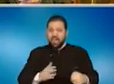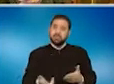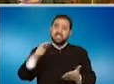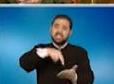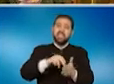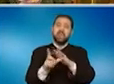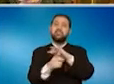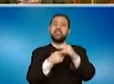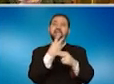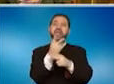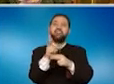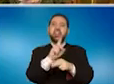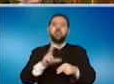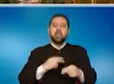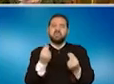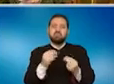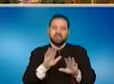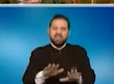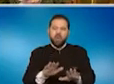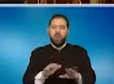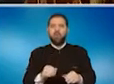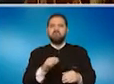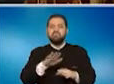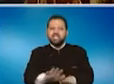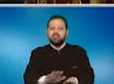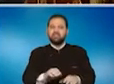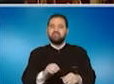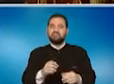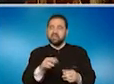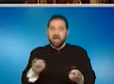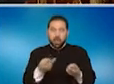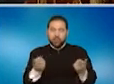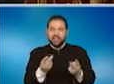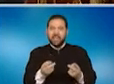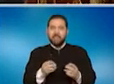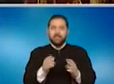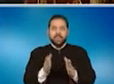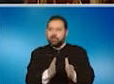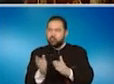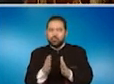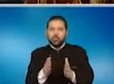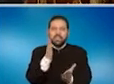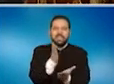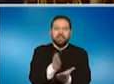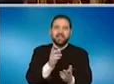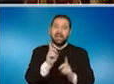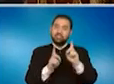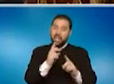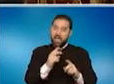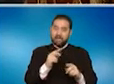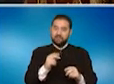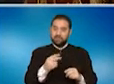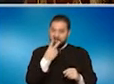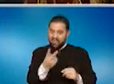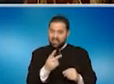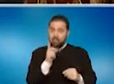ne ridicăm din greșeală, nu ne este bine stând acolo. Și căutăm căi de îndreptare pentru noi, dacă ne recunoaștem căderea, încercăm să-i ajutăm